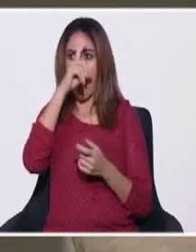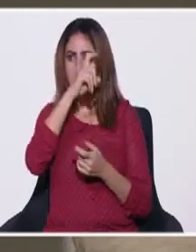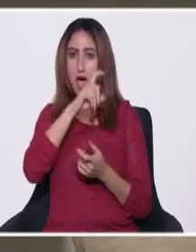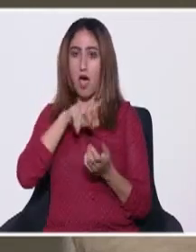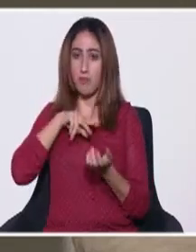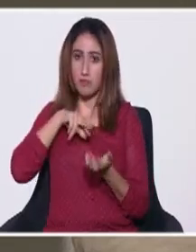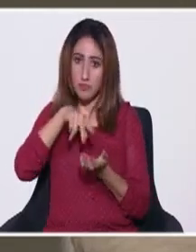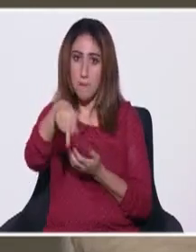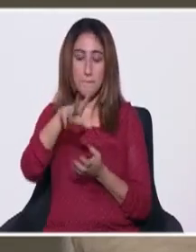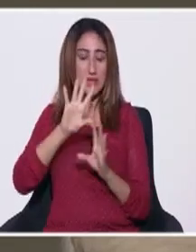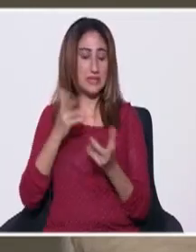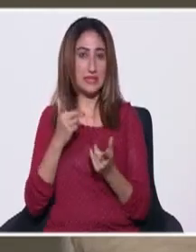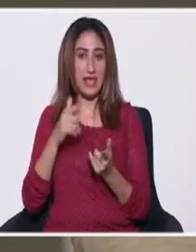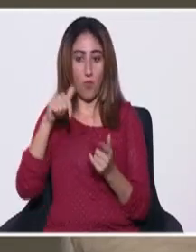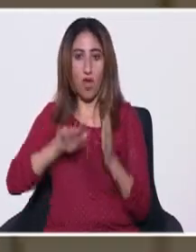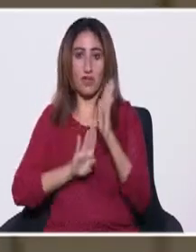وصلت إلى ما وصلت إليه.